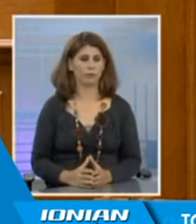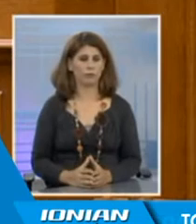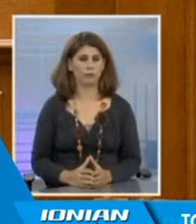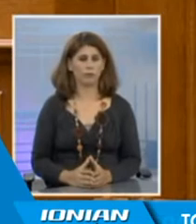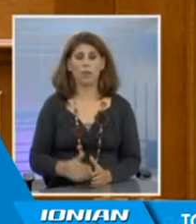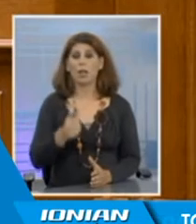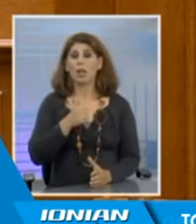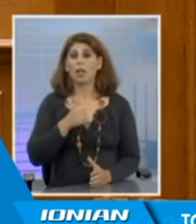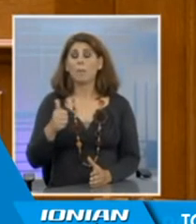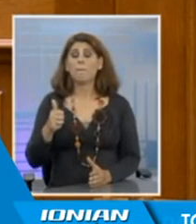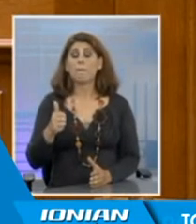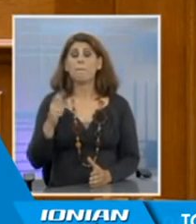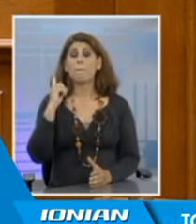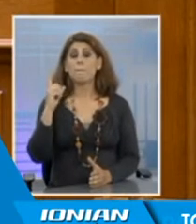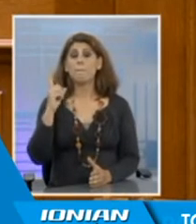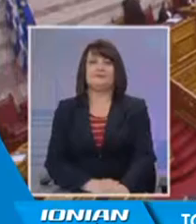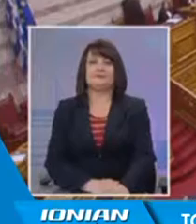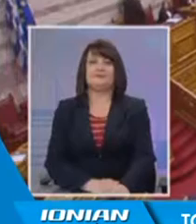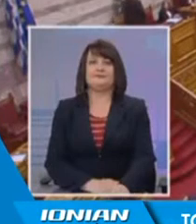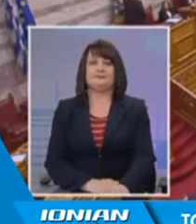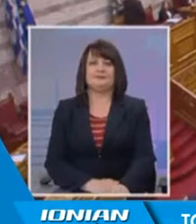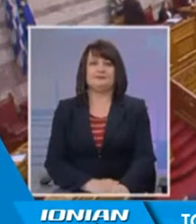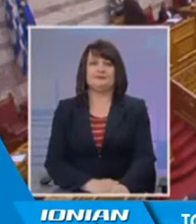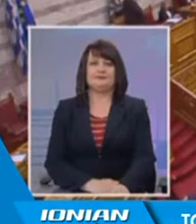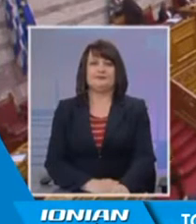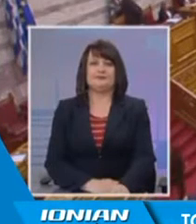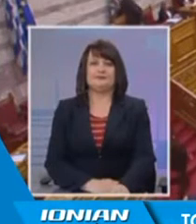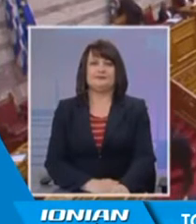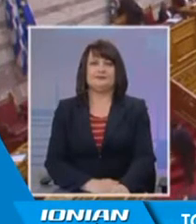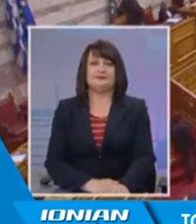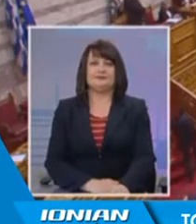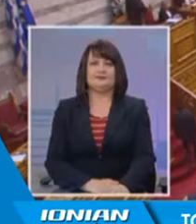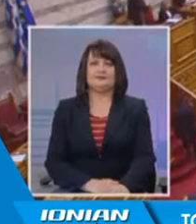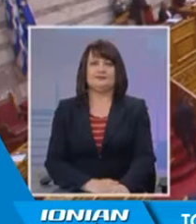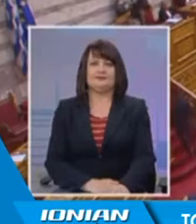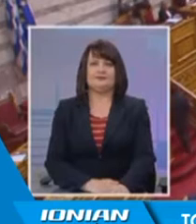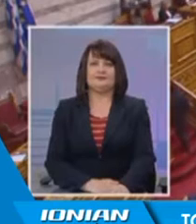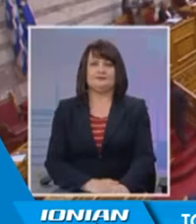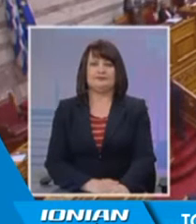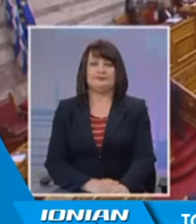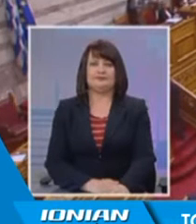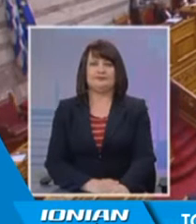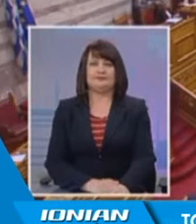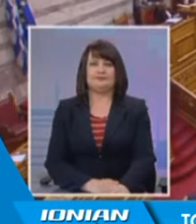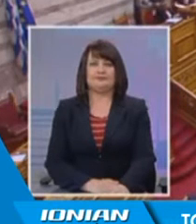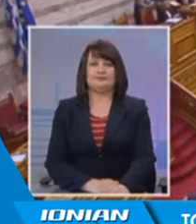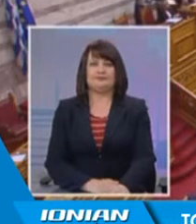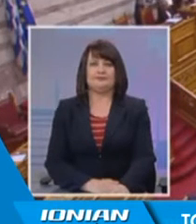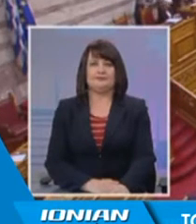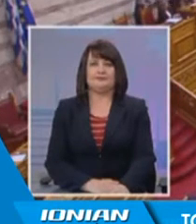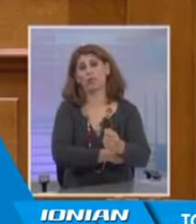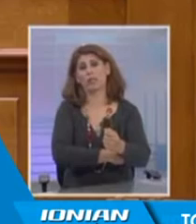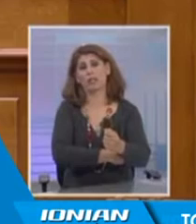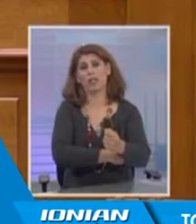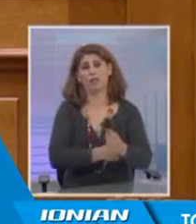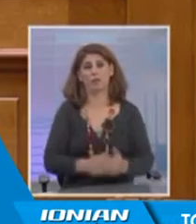για αμοραλισμό, ξεκαθαρίζοντας ότι το ποτάμι δεν θα γίνει συνεργός στα πολιτικά εγκλήματα. Έκανε μάλιστα λόγο για ασφυξία, λαϊκισμό και